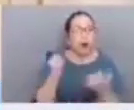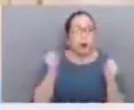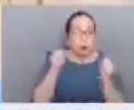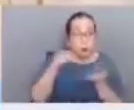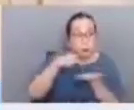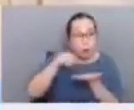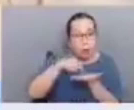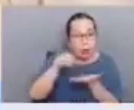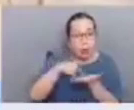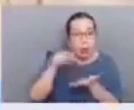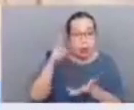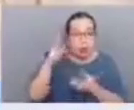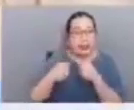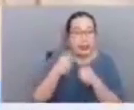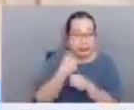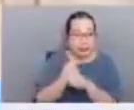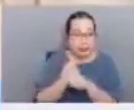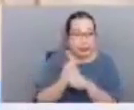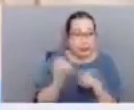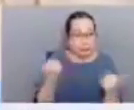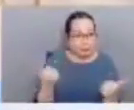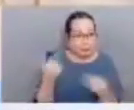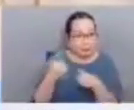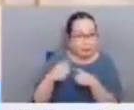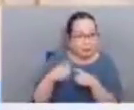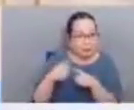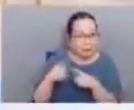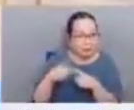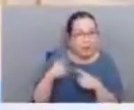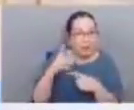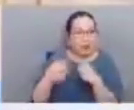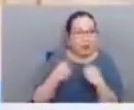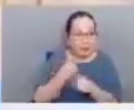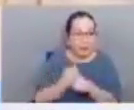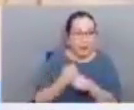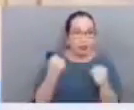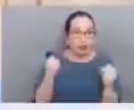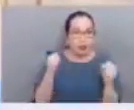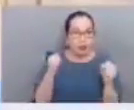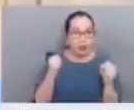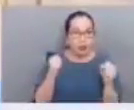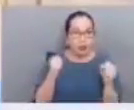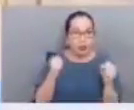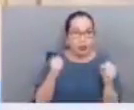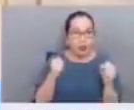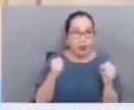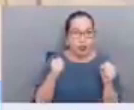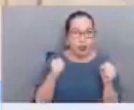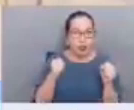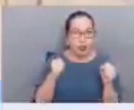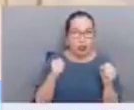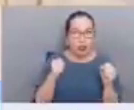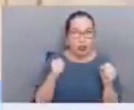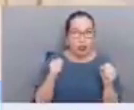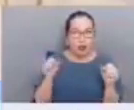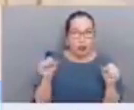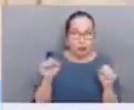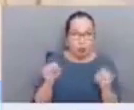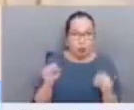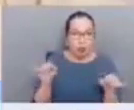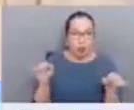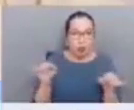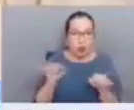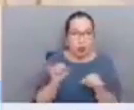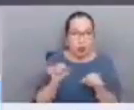ba makakapag-avail nitong programa ang ating mga kababayan? Ang magandang balita ko,